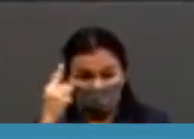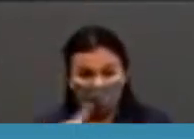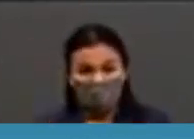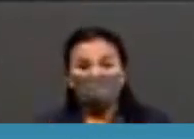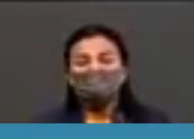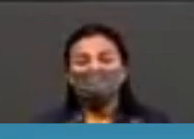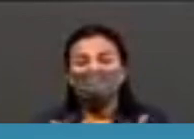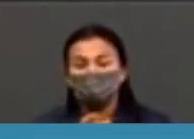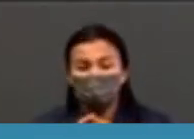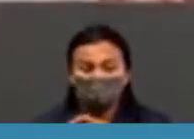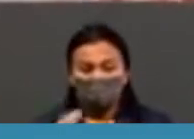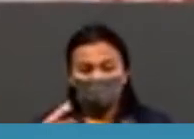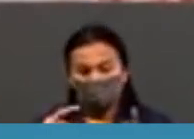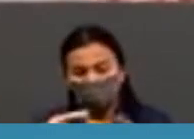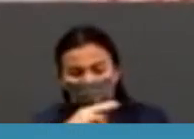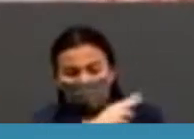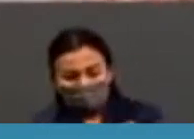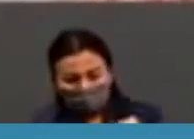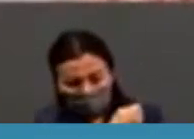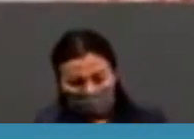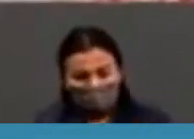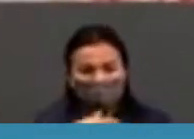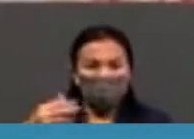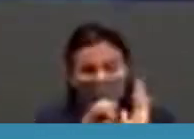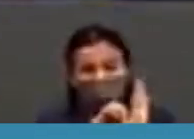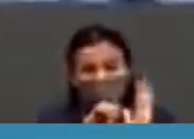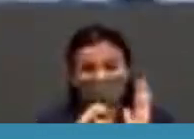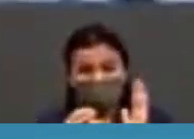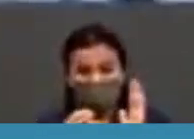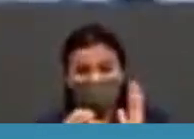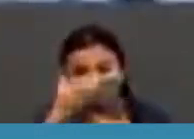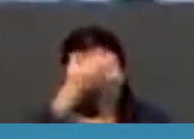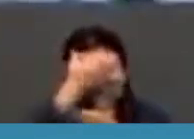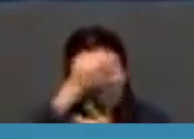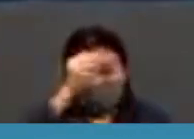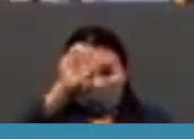ตอย่างต่อเนื่องในอนาคตอย่างมั่นคงและยั่งยืนศักดิ์สิทธิ์ประดับสินรายงาน